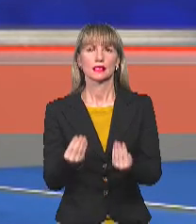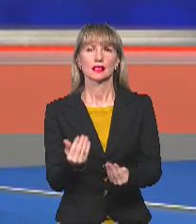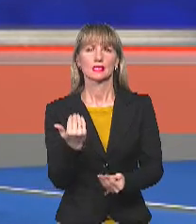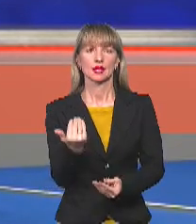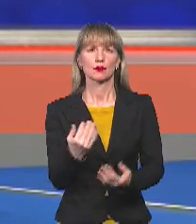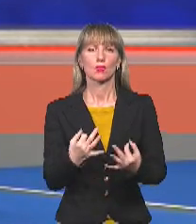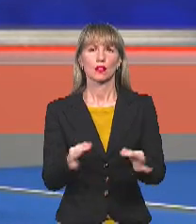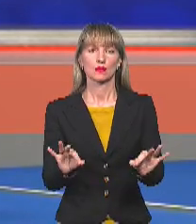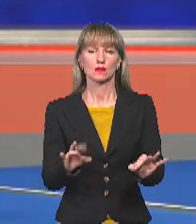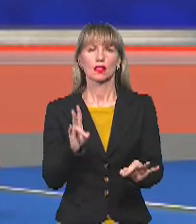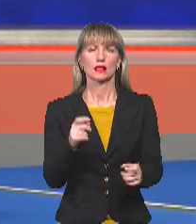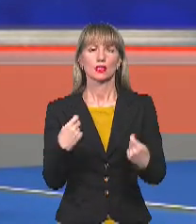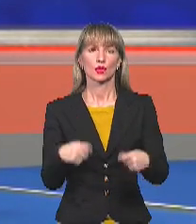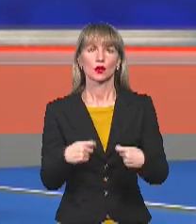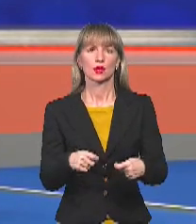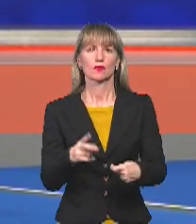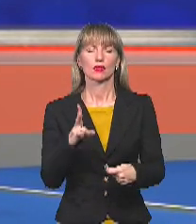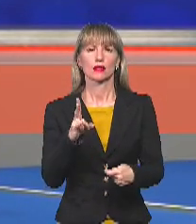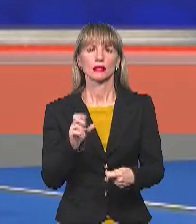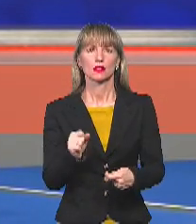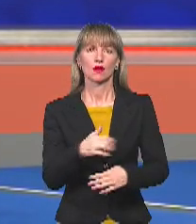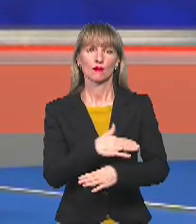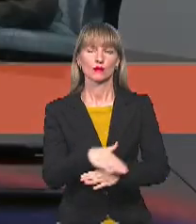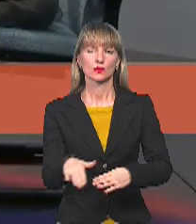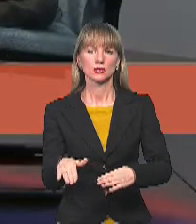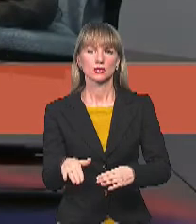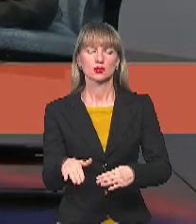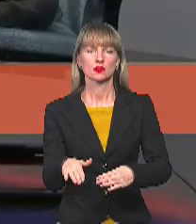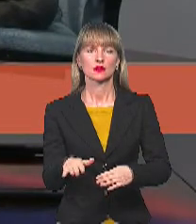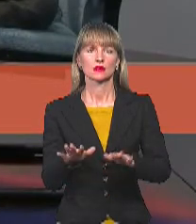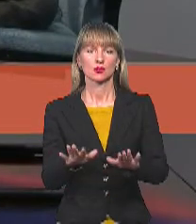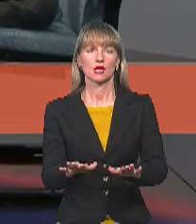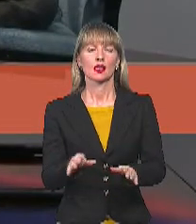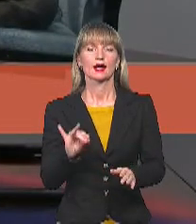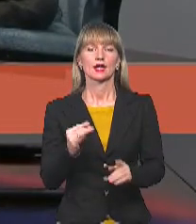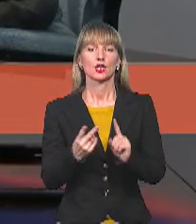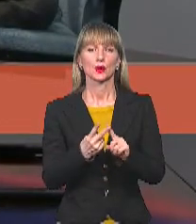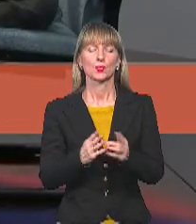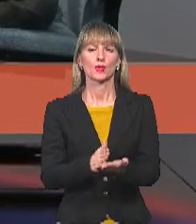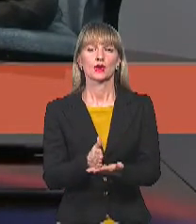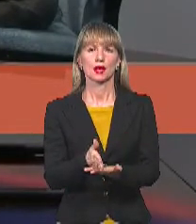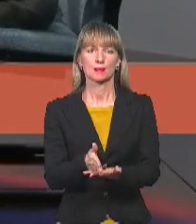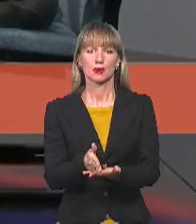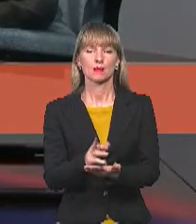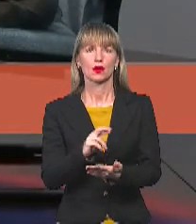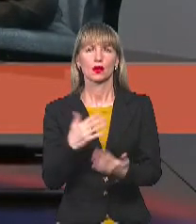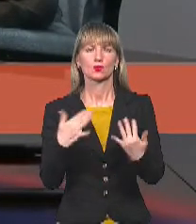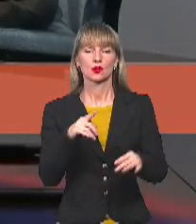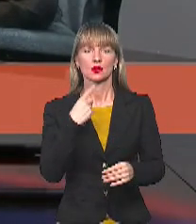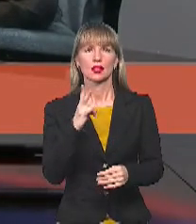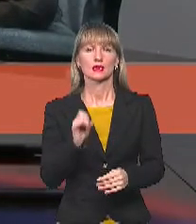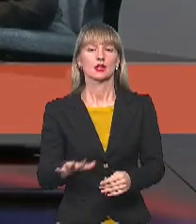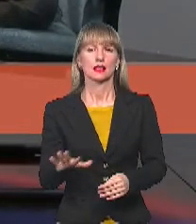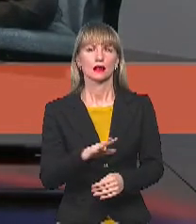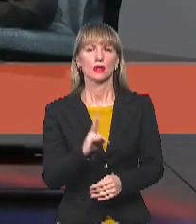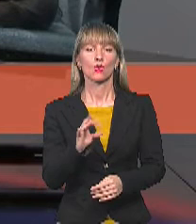їм дозволу на торгівлю на певній вулиці. І другий напрямок – це, як вже казалось, на